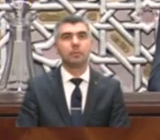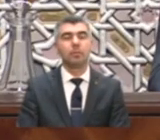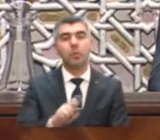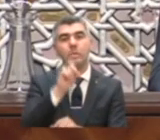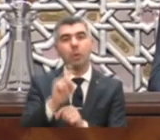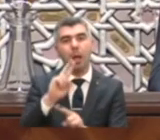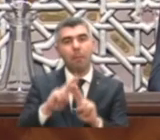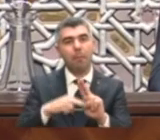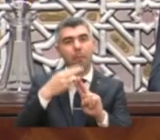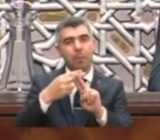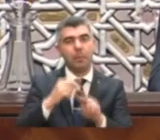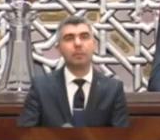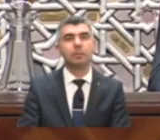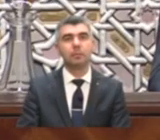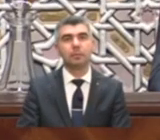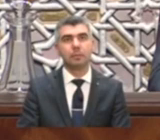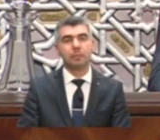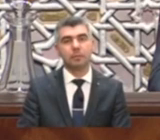إضافي